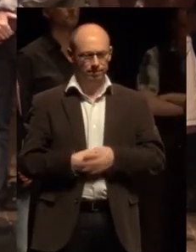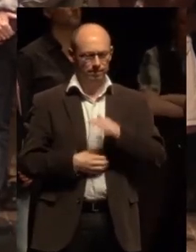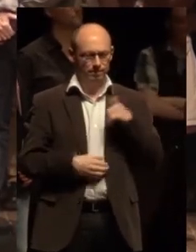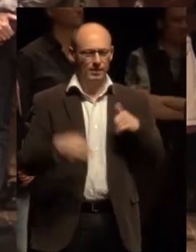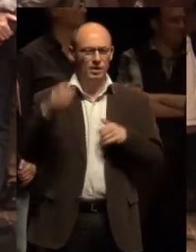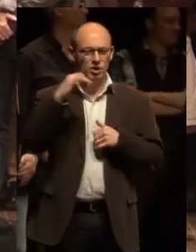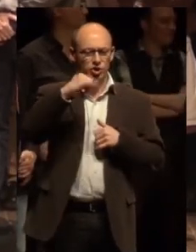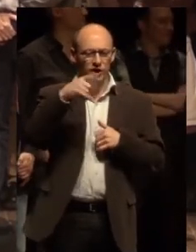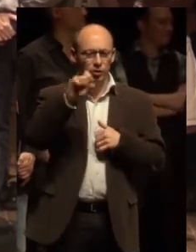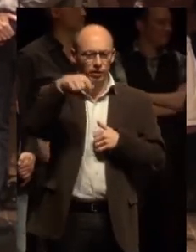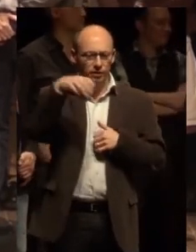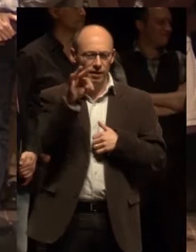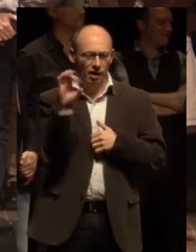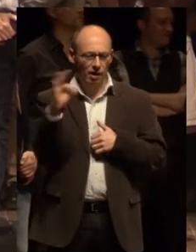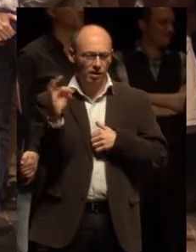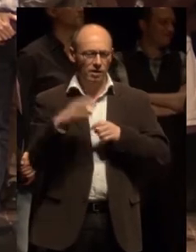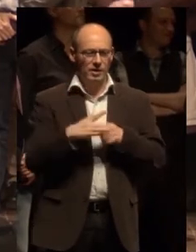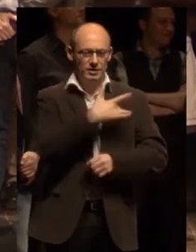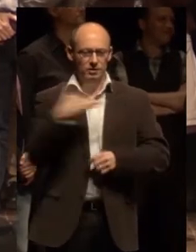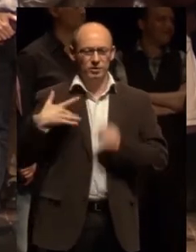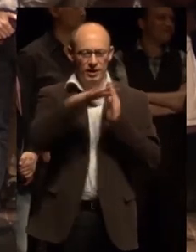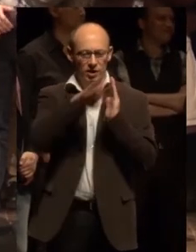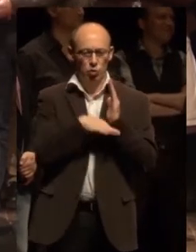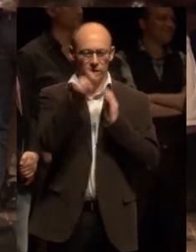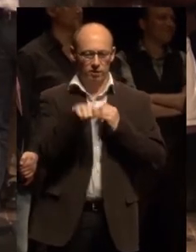Mondane Jacta, adjointe à la santé.